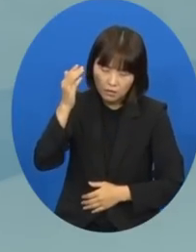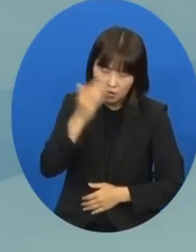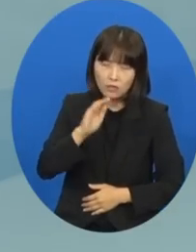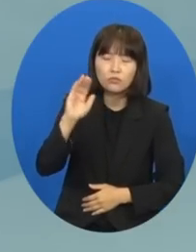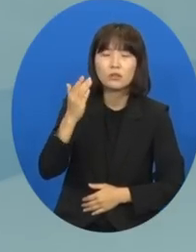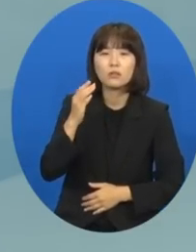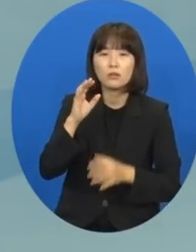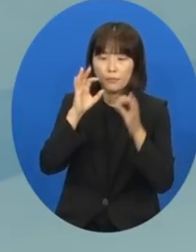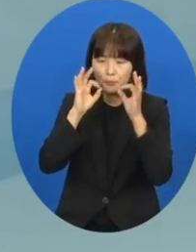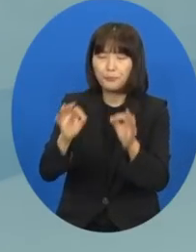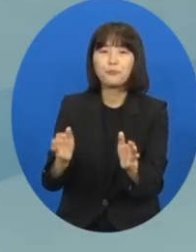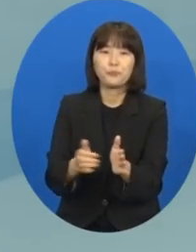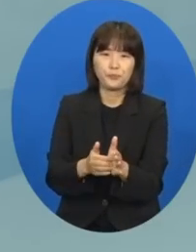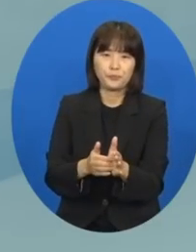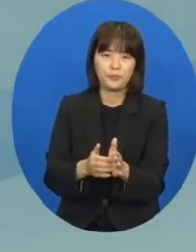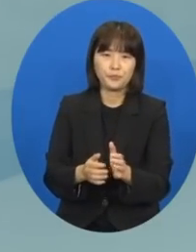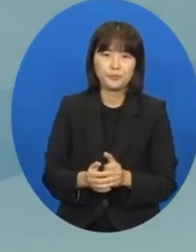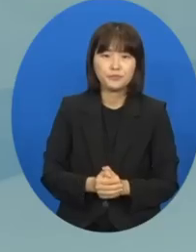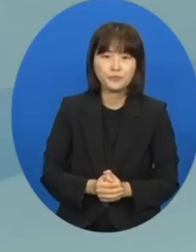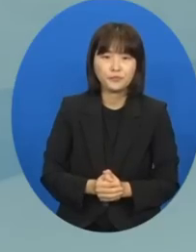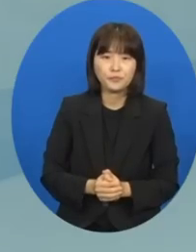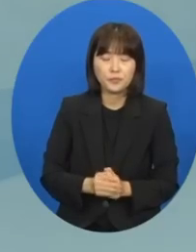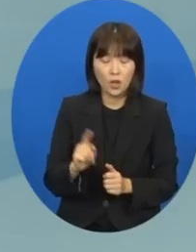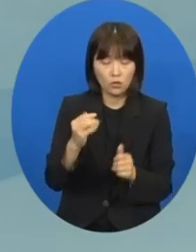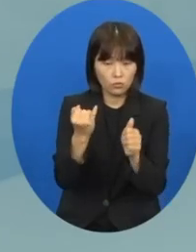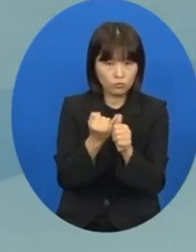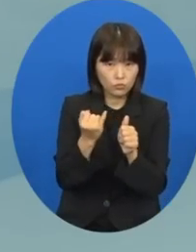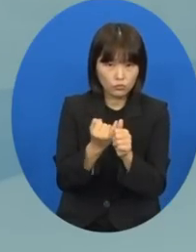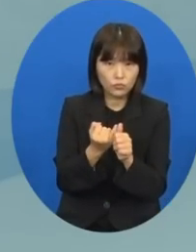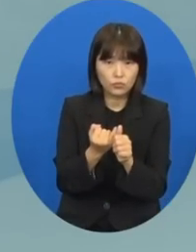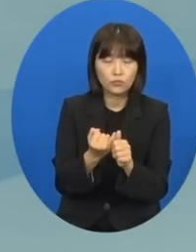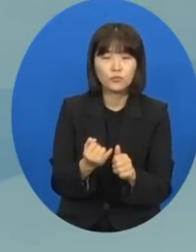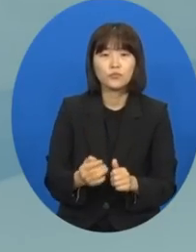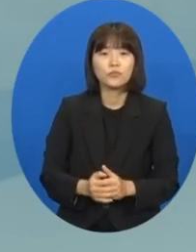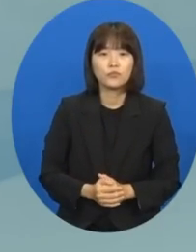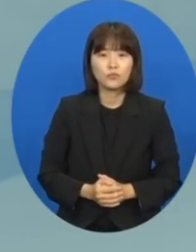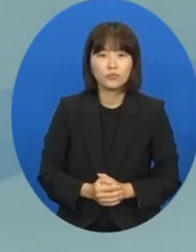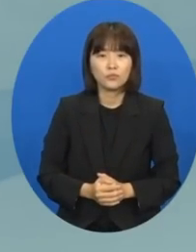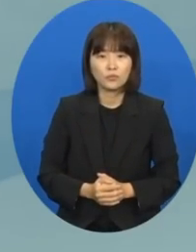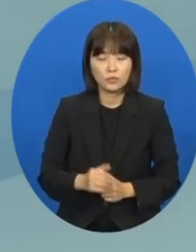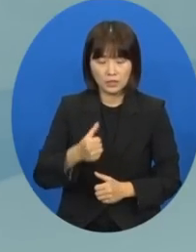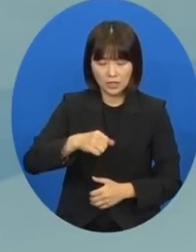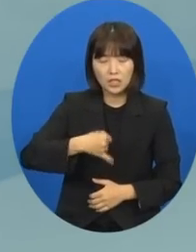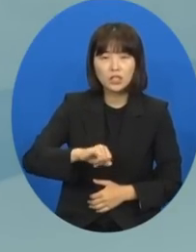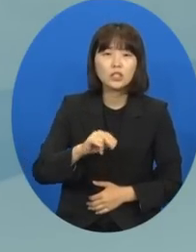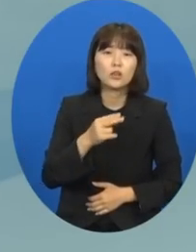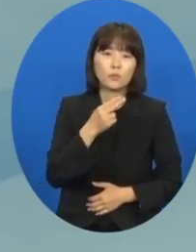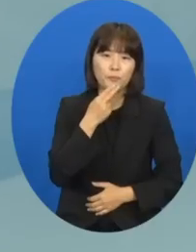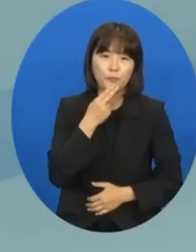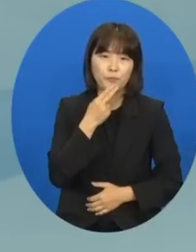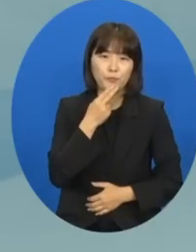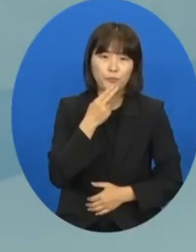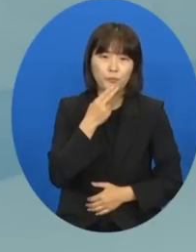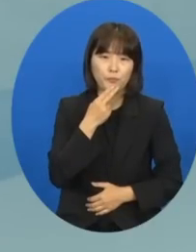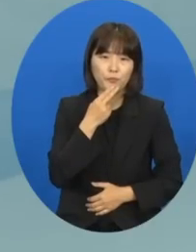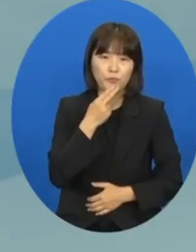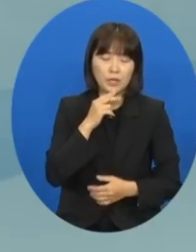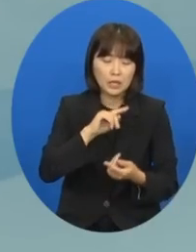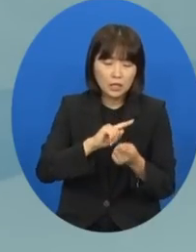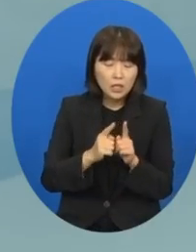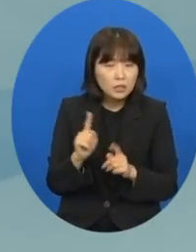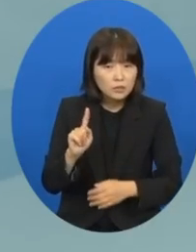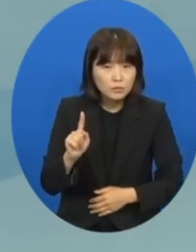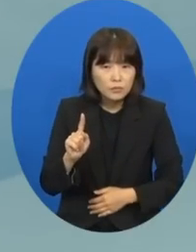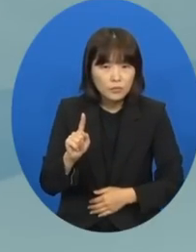보았습니다. 그 중에 한 커플 같은 경우에 어떤 일이 있었냐면 자녀가 없어요. 대신에 뭘 했냐면